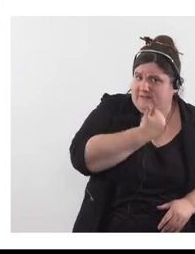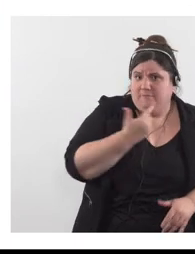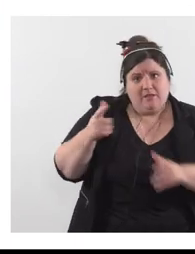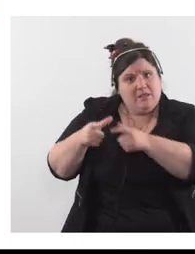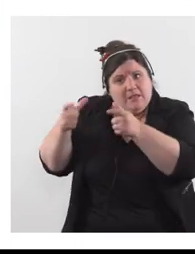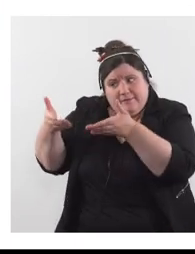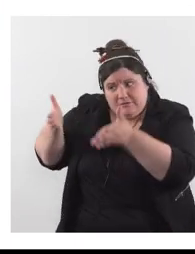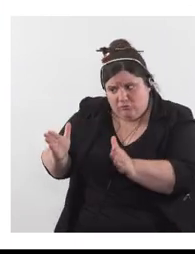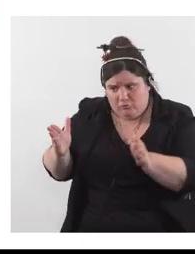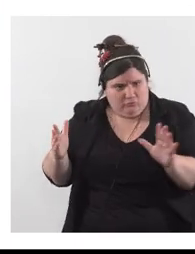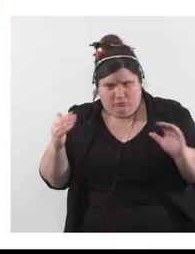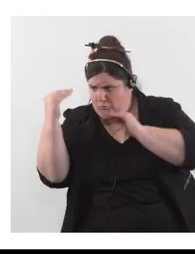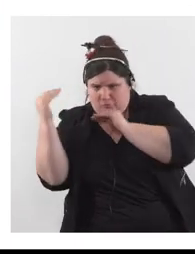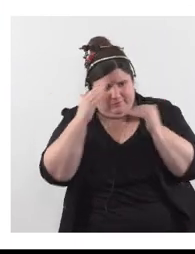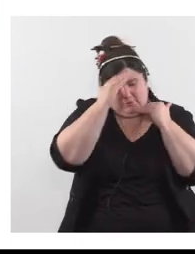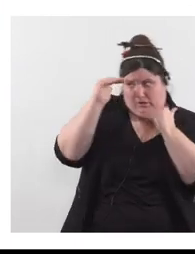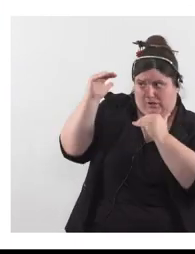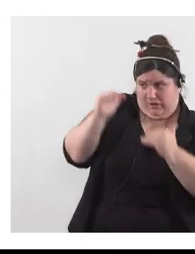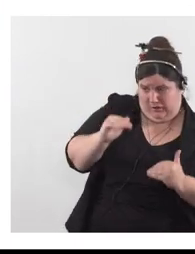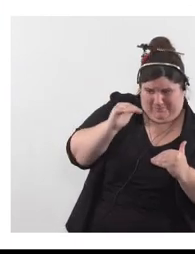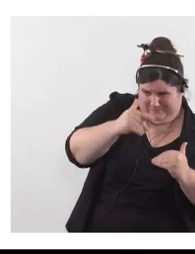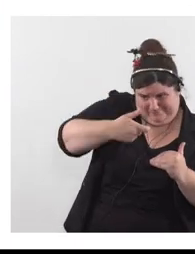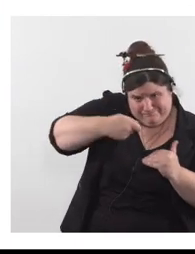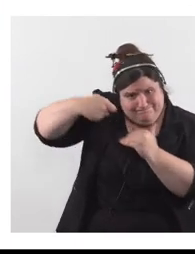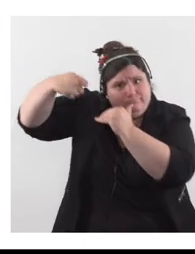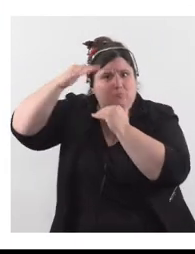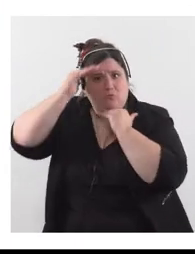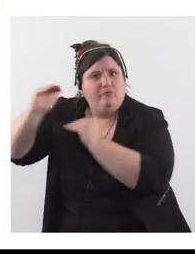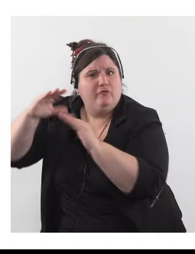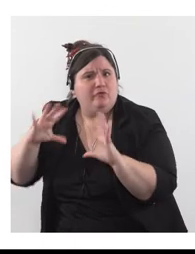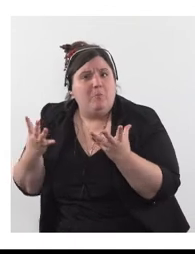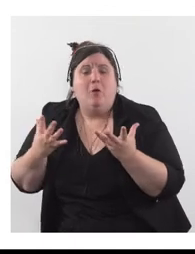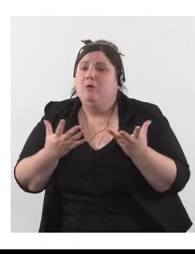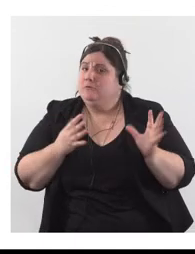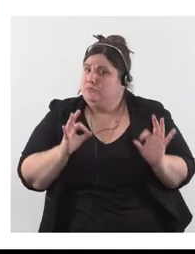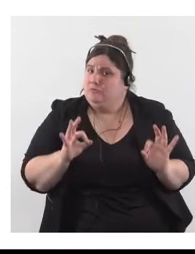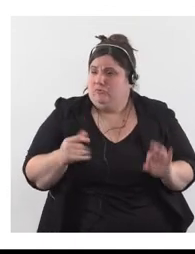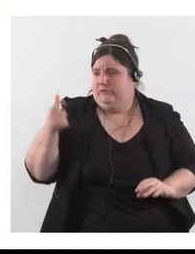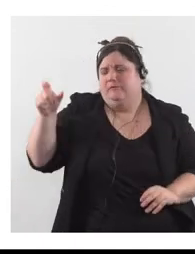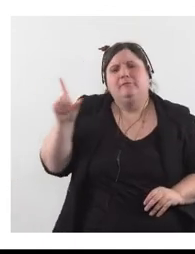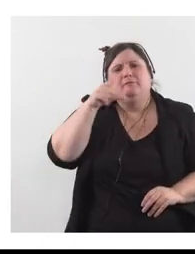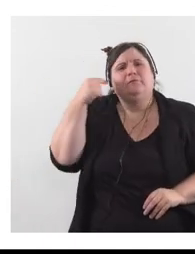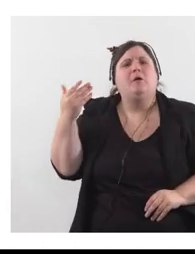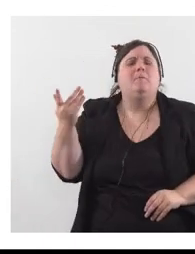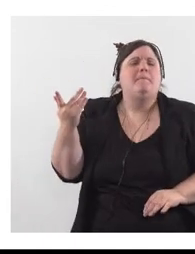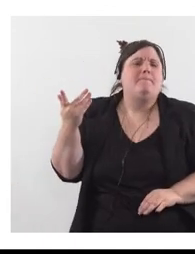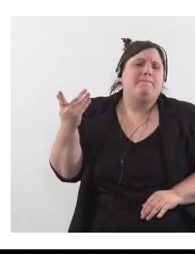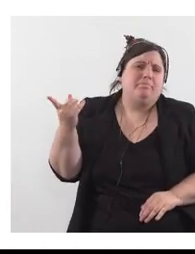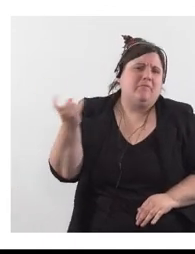effectivement. Comme Fida l'a expliqué tout à l'heure, et comme vous l'avez dit dans vos commentaires,